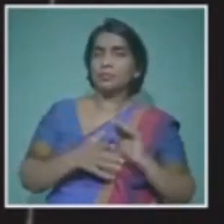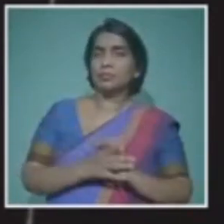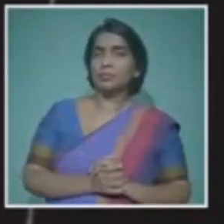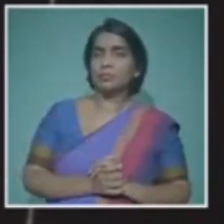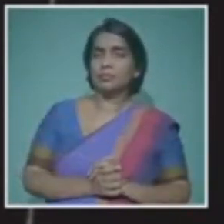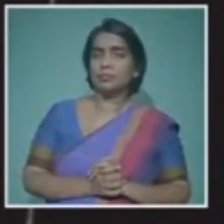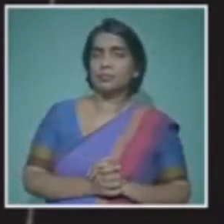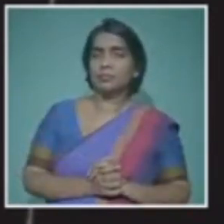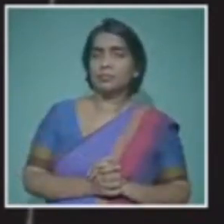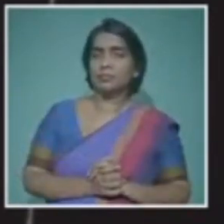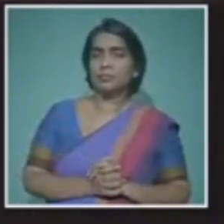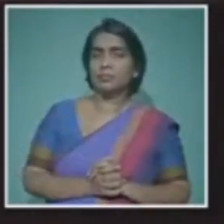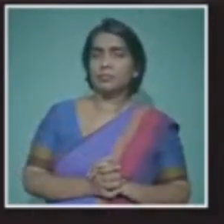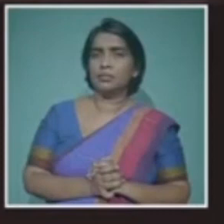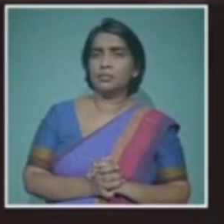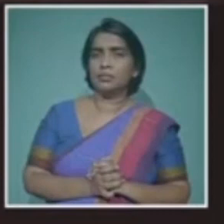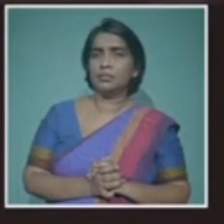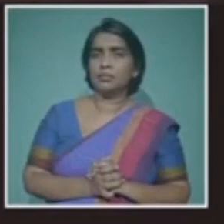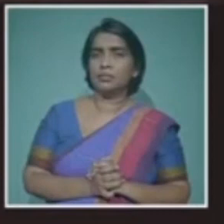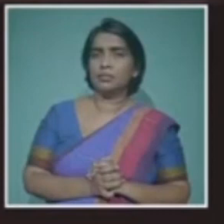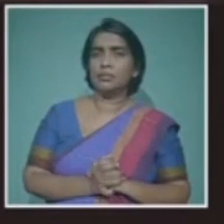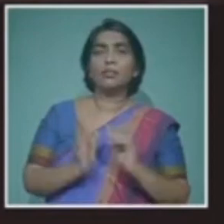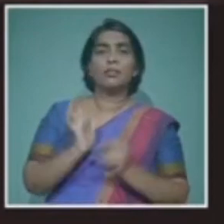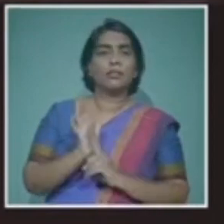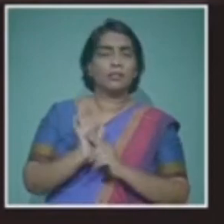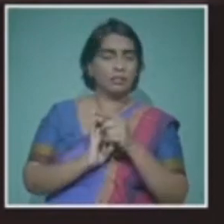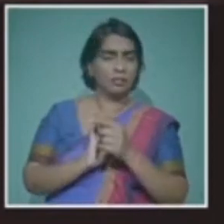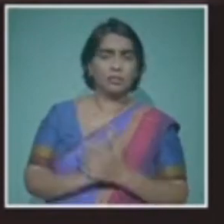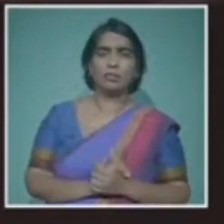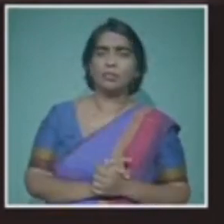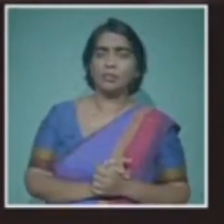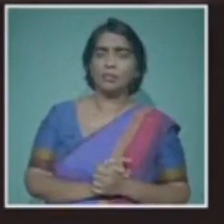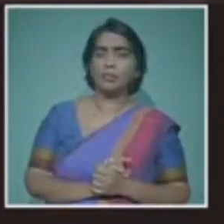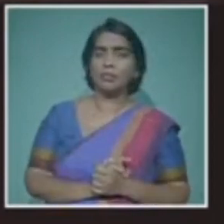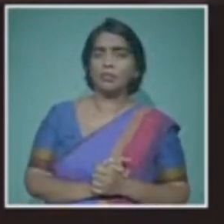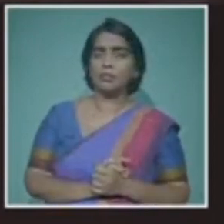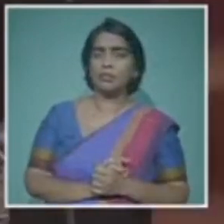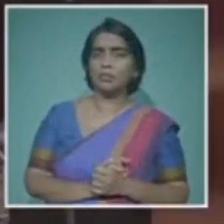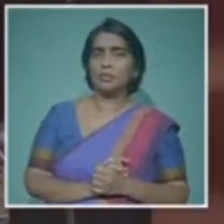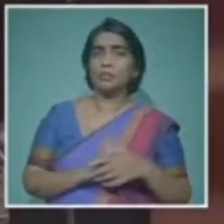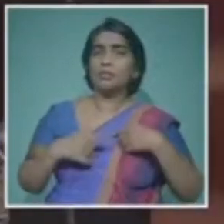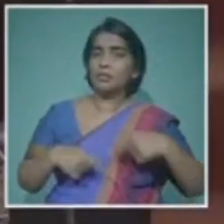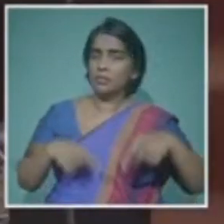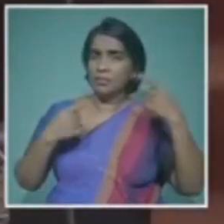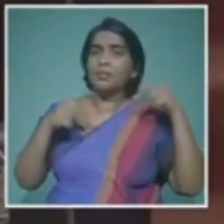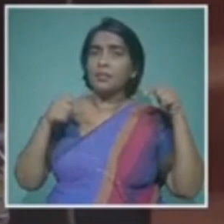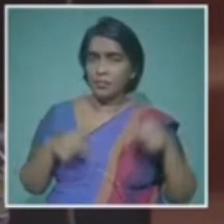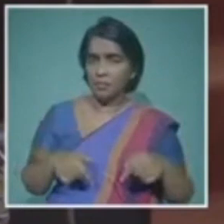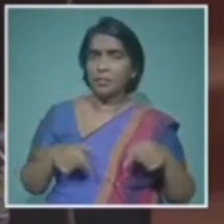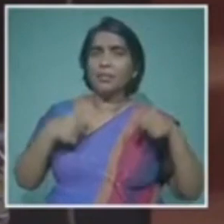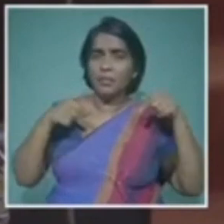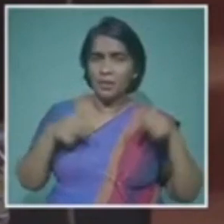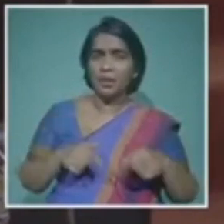debate honorable lakshman kerala honorable mayor lakshman kerala ඒ තරකේ සනාත වෙනවා මොකද දැන්